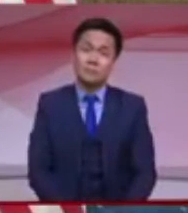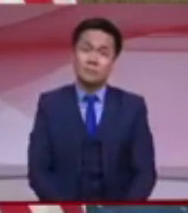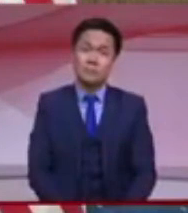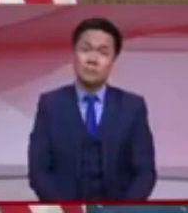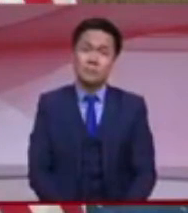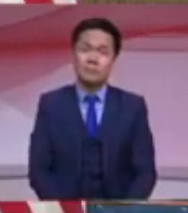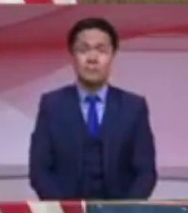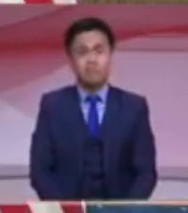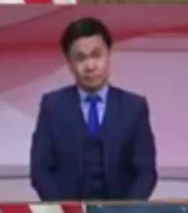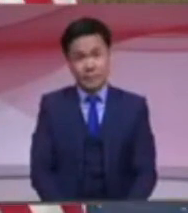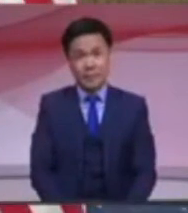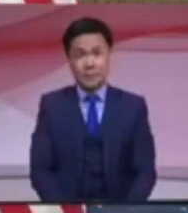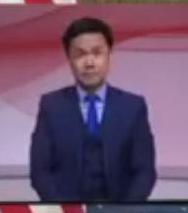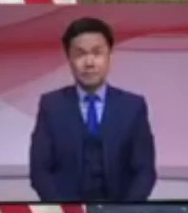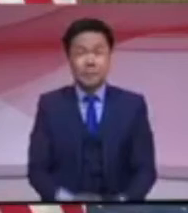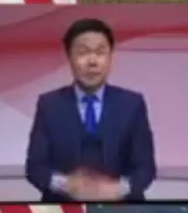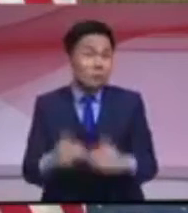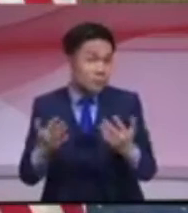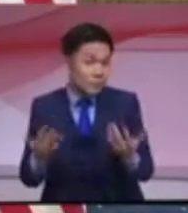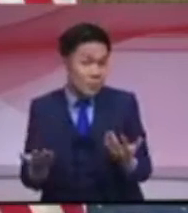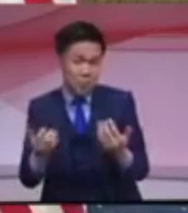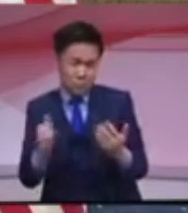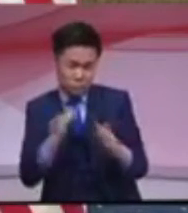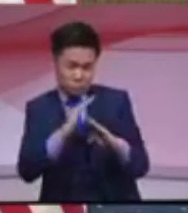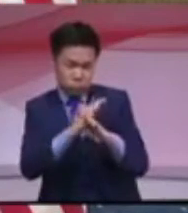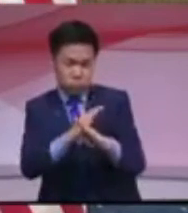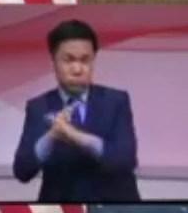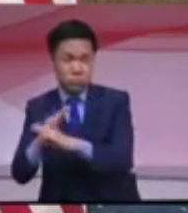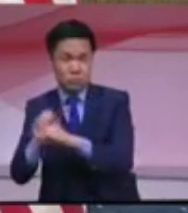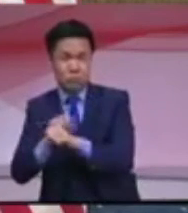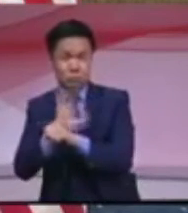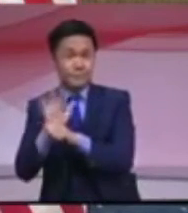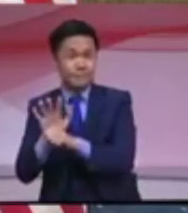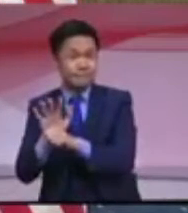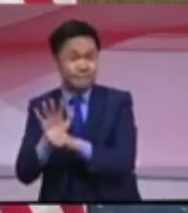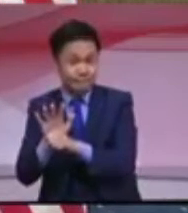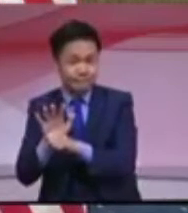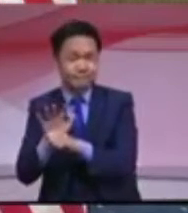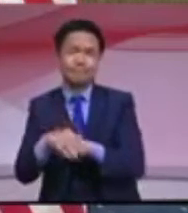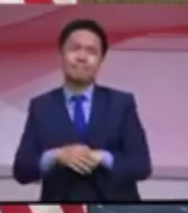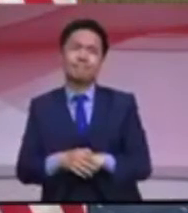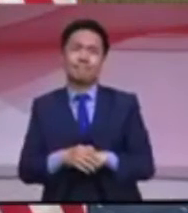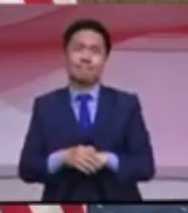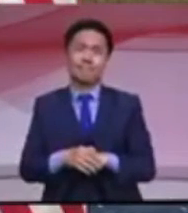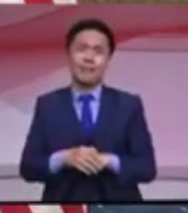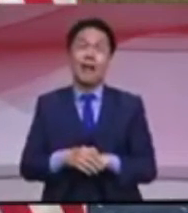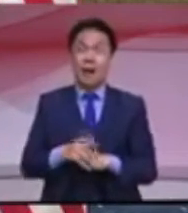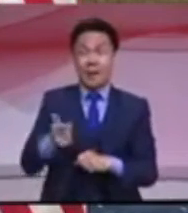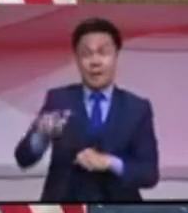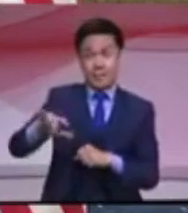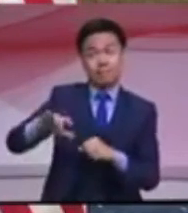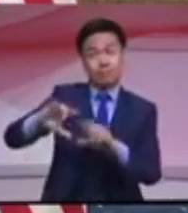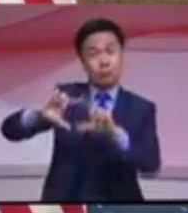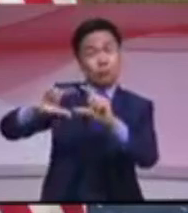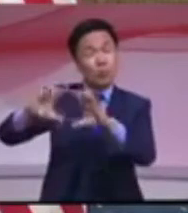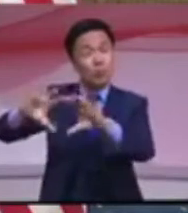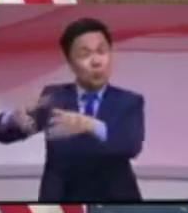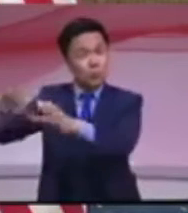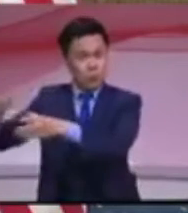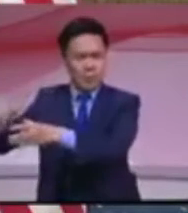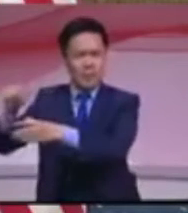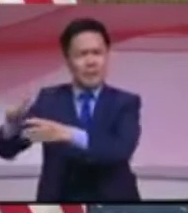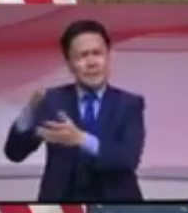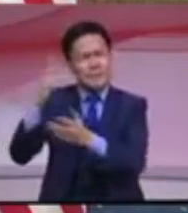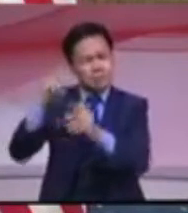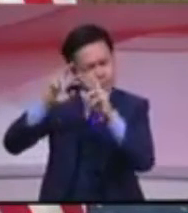hai bagi mengatasi krisis ini berbagai PH sedang berusaha untuk menghasilkan bexin komit